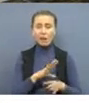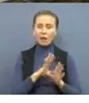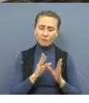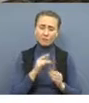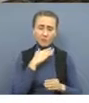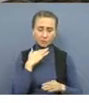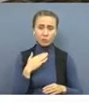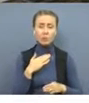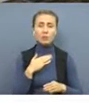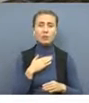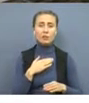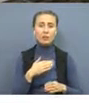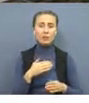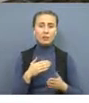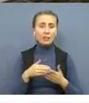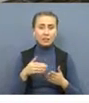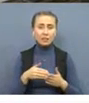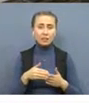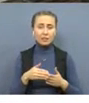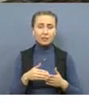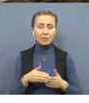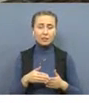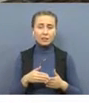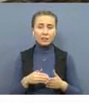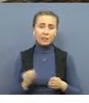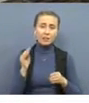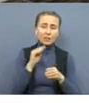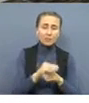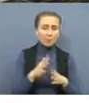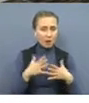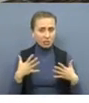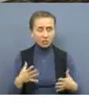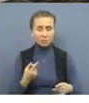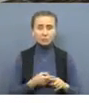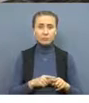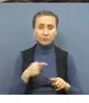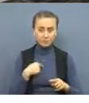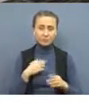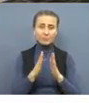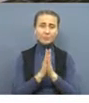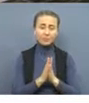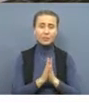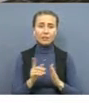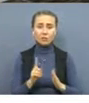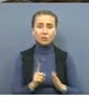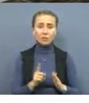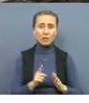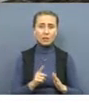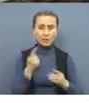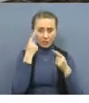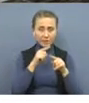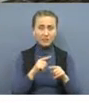все-таки кредитная нагрузка на наш сельхозтоваропроизводитель большая. В связи с этим мы бы просили бы института